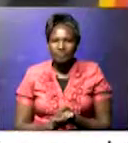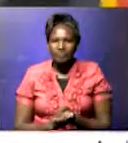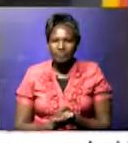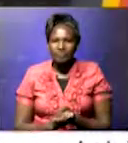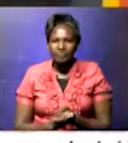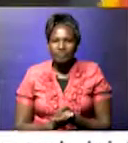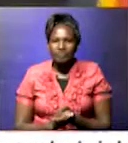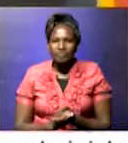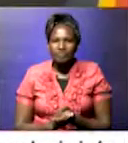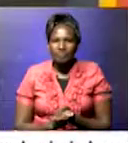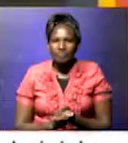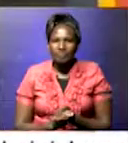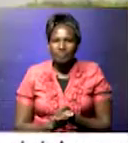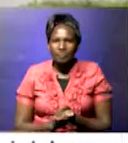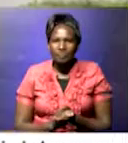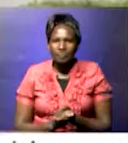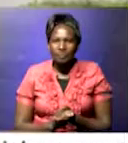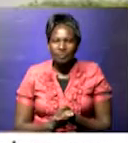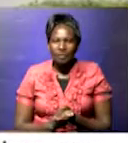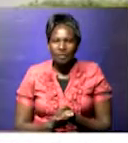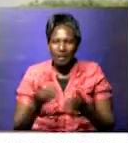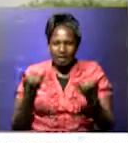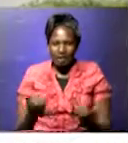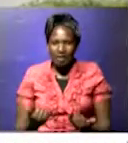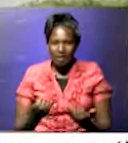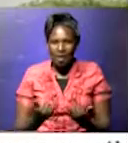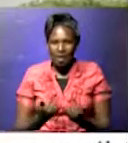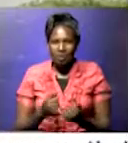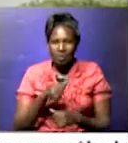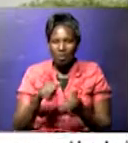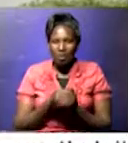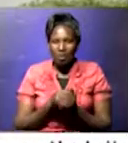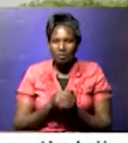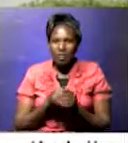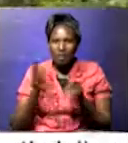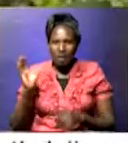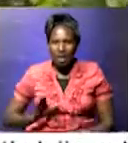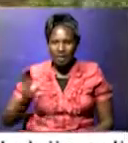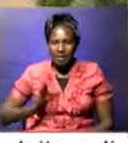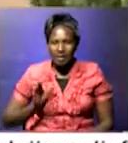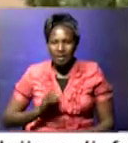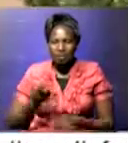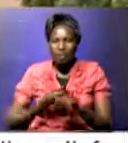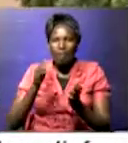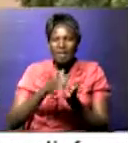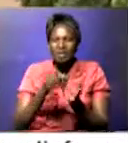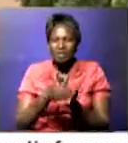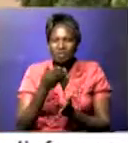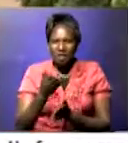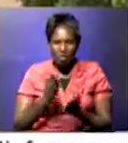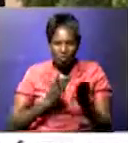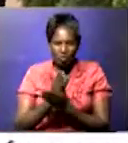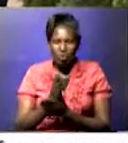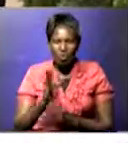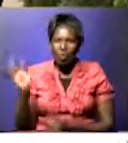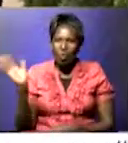Mbiu ya mgambo ikilia kuna jambo kwa sasa ikiwahusisha waniaji wa kiti cha ugavana kaunti ya Machakos kupitia chama